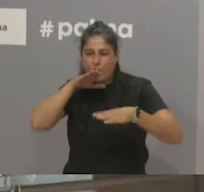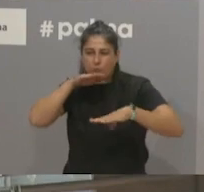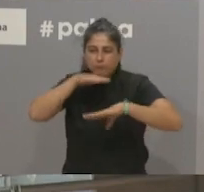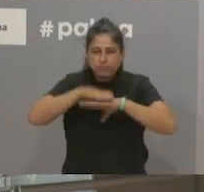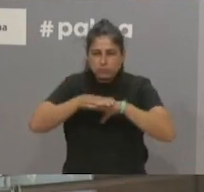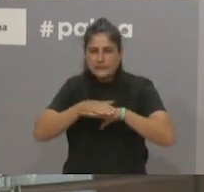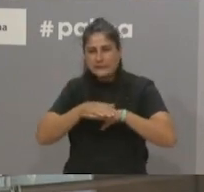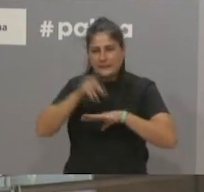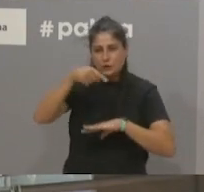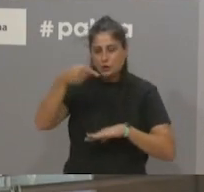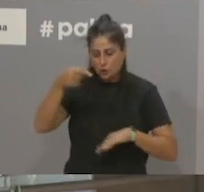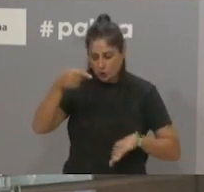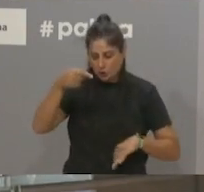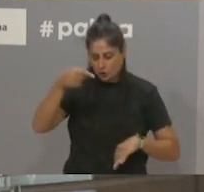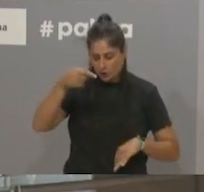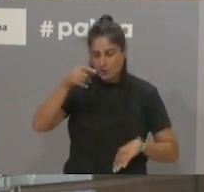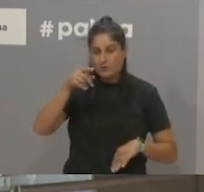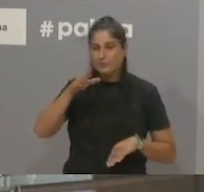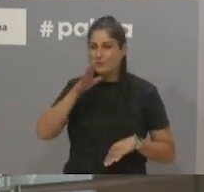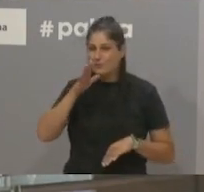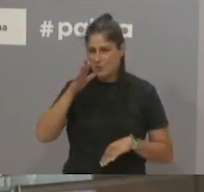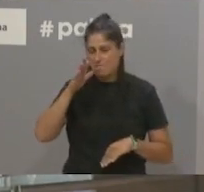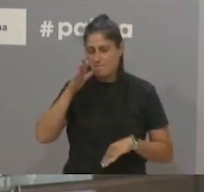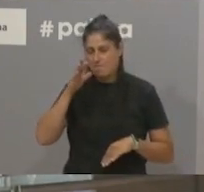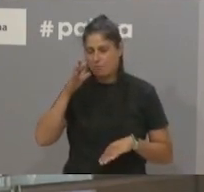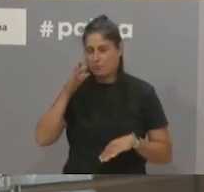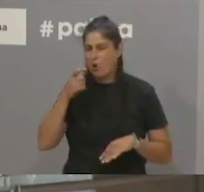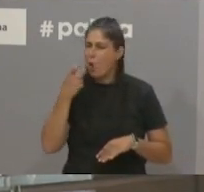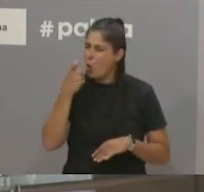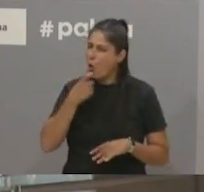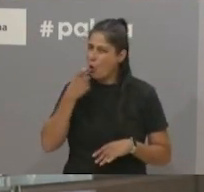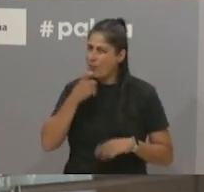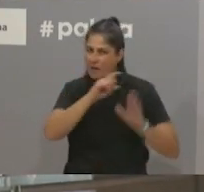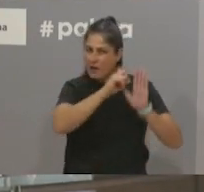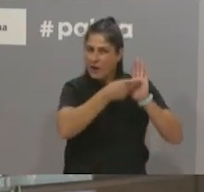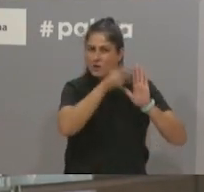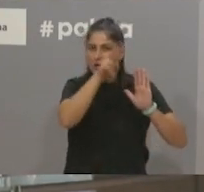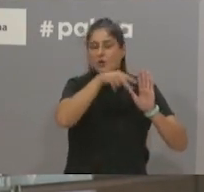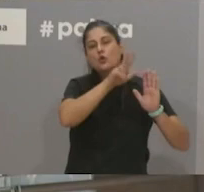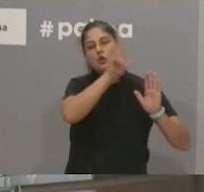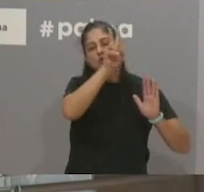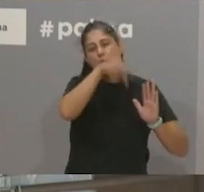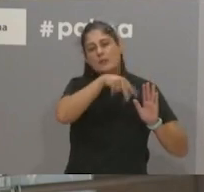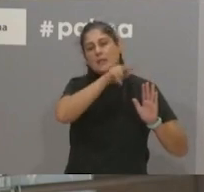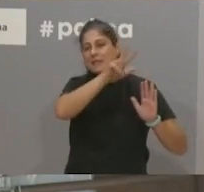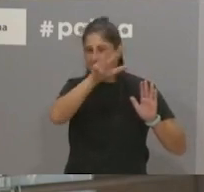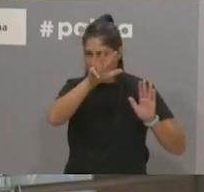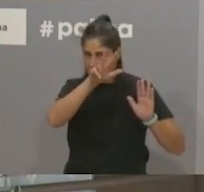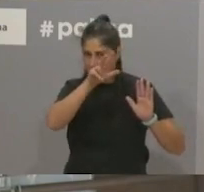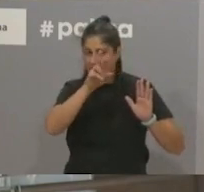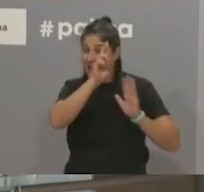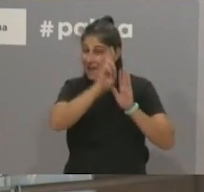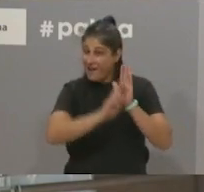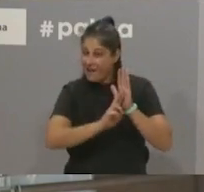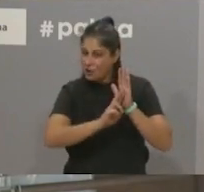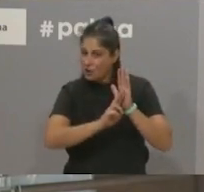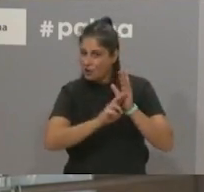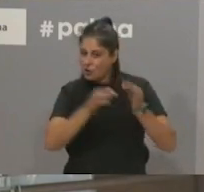especialment perquè semblen difícils de conciliar amb la llei 3/2003 de règim jurídic d'administració de la